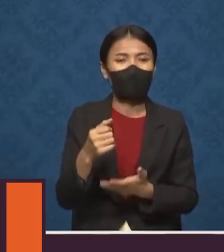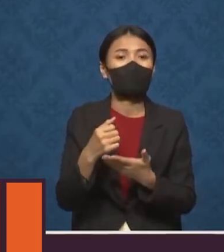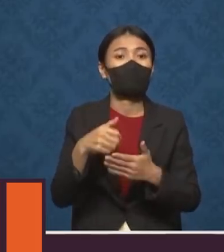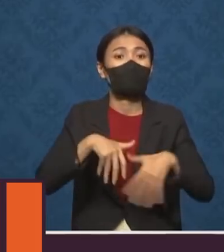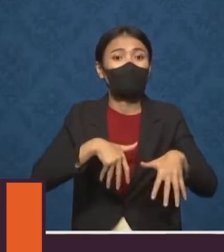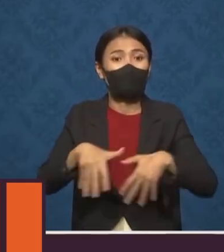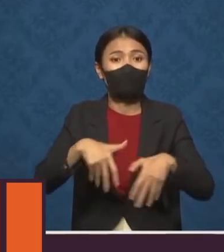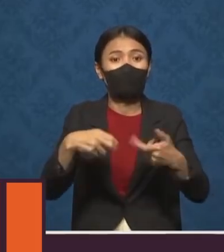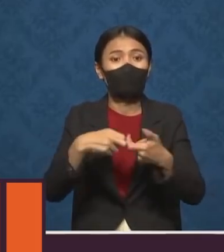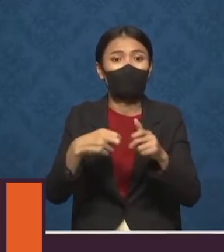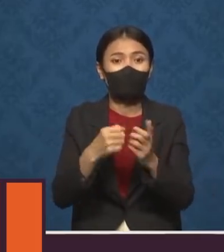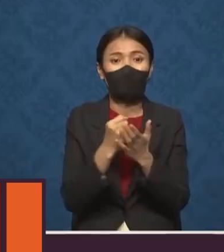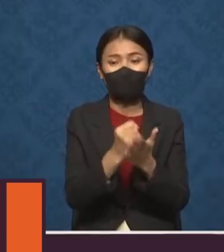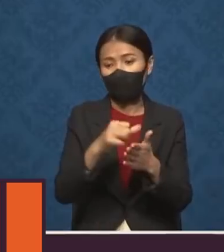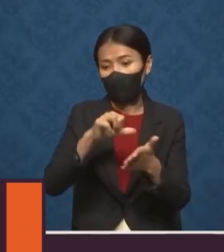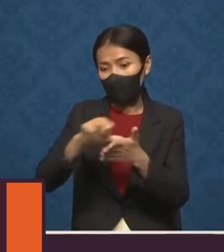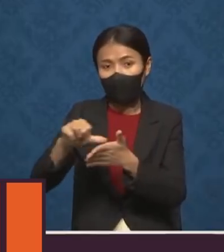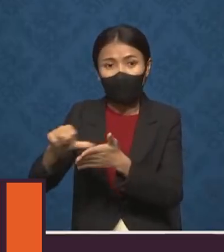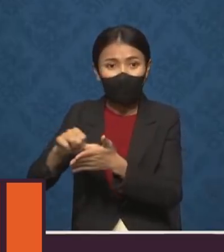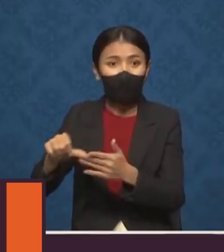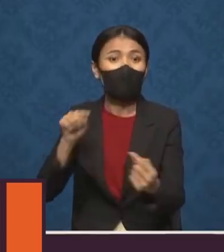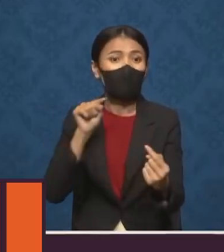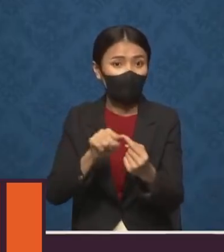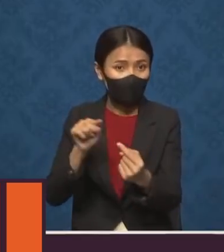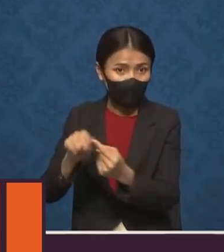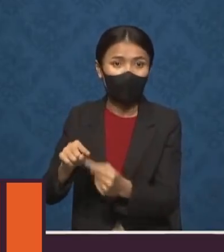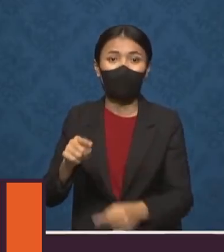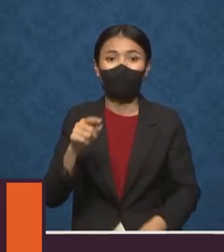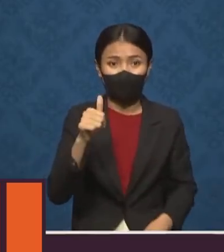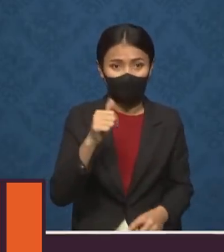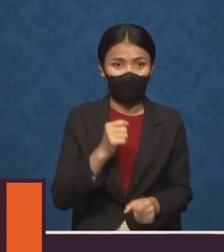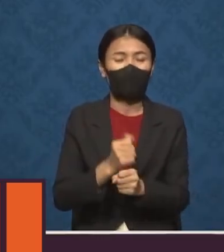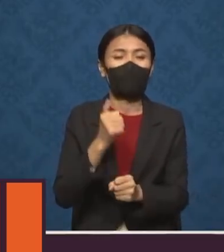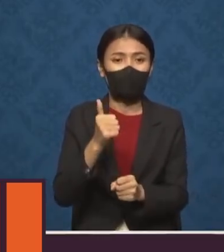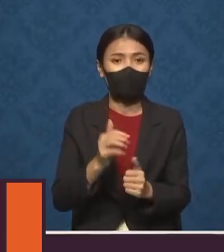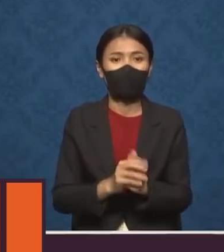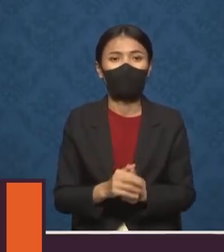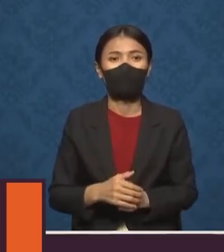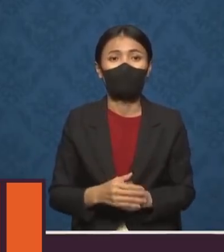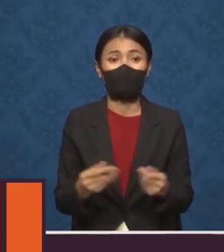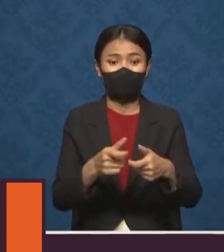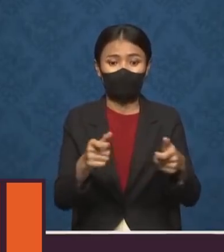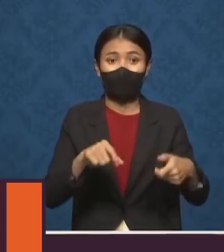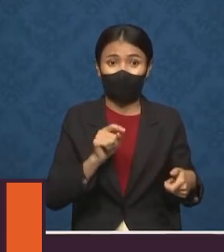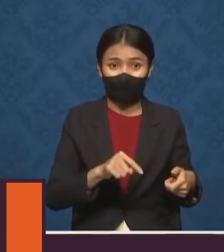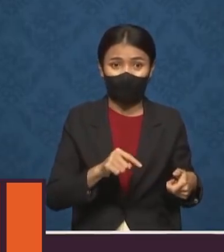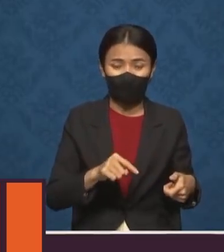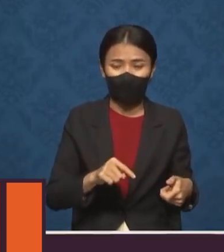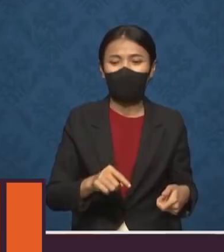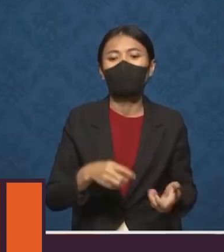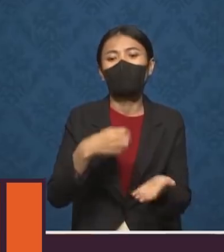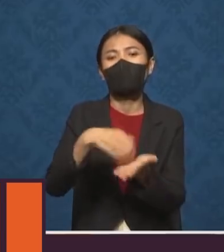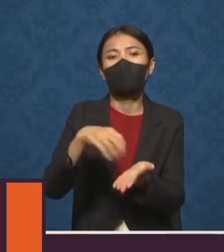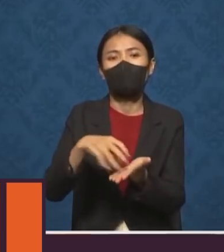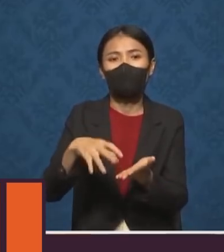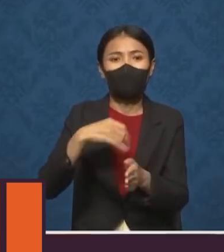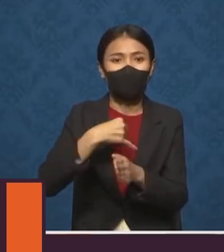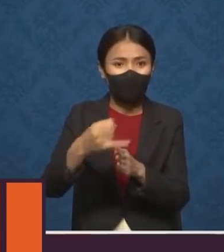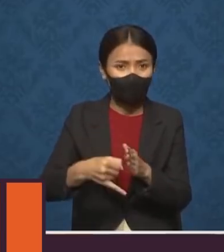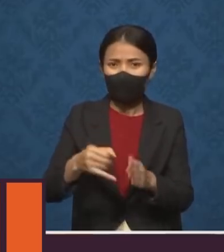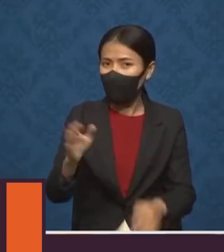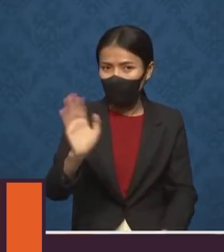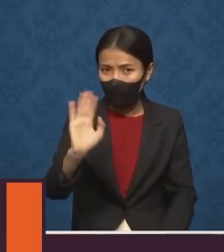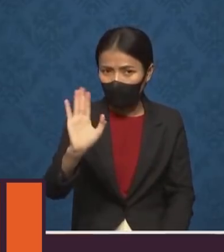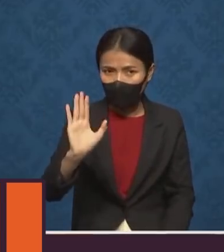พี่น้องประชาชนอย่างแท้จริงค่ะและขออย่าให้รายงานฉบับนี้จบแค่ที่สะพาแห่งนี้ค่ะอย่าลืม